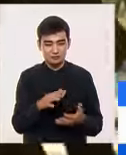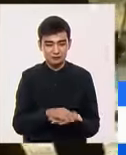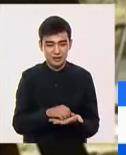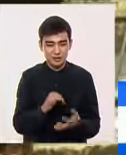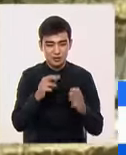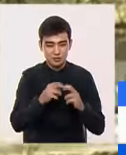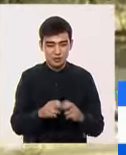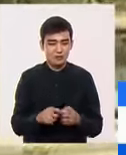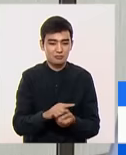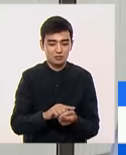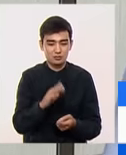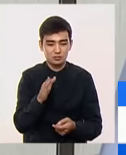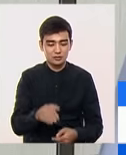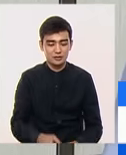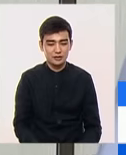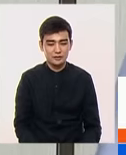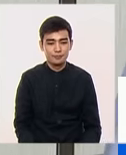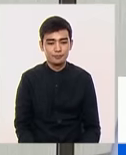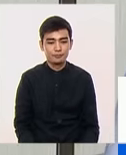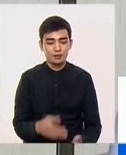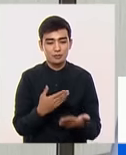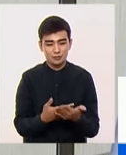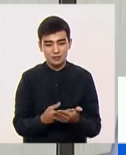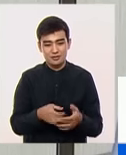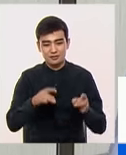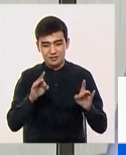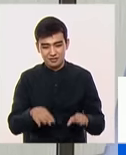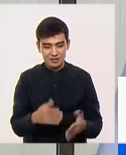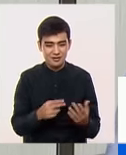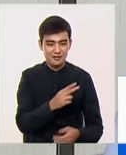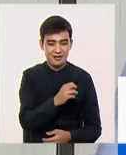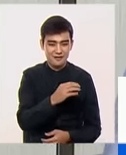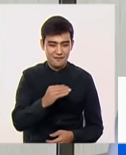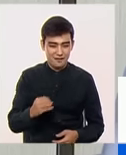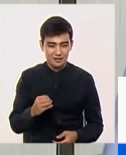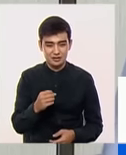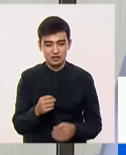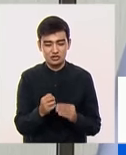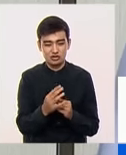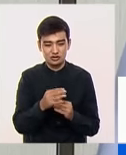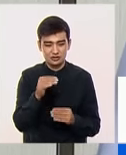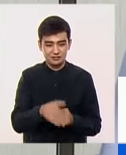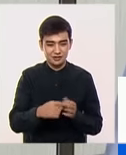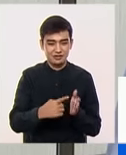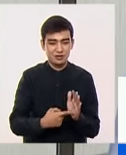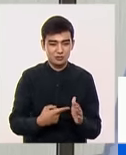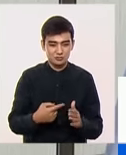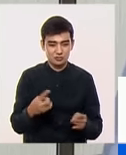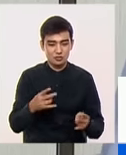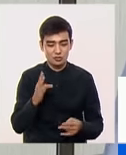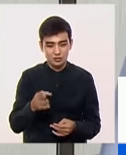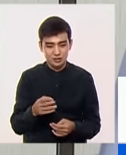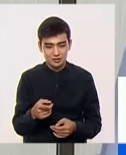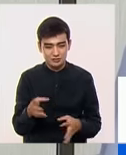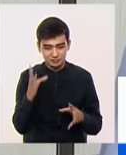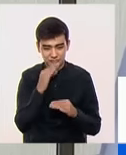вернуться к примеру для ресторана или кафе требует порядка 14 тысяч трезвыми которые мы понимаем что